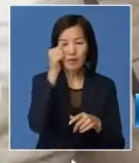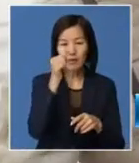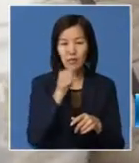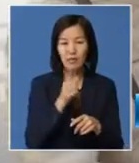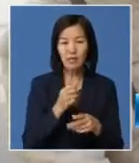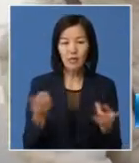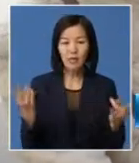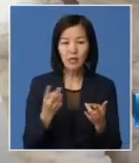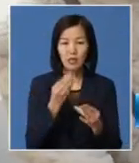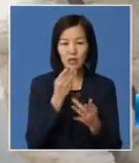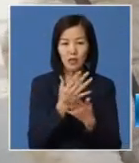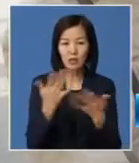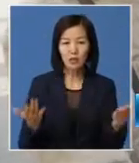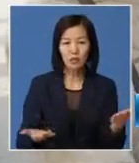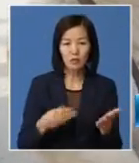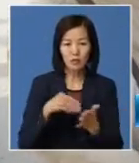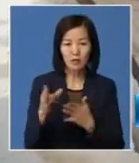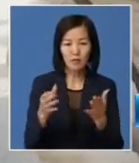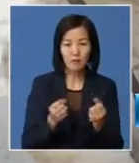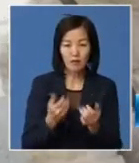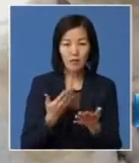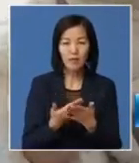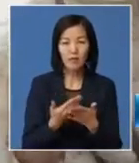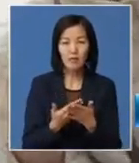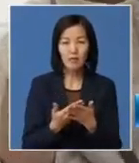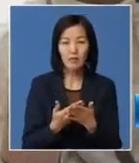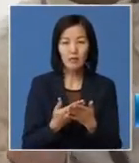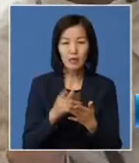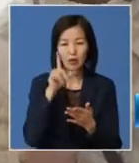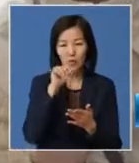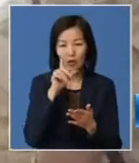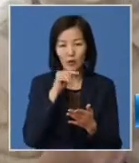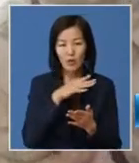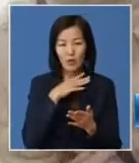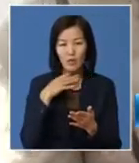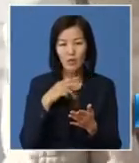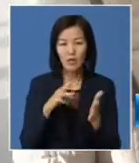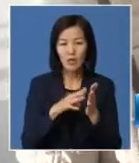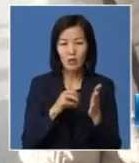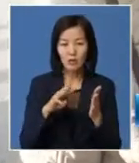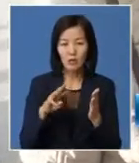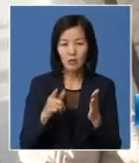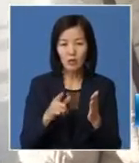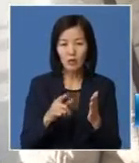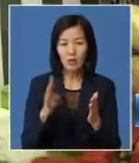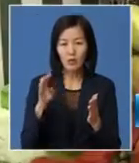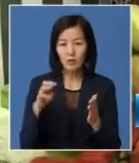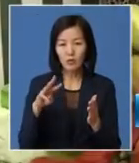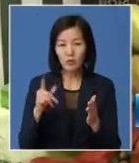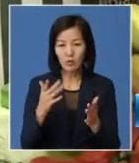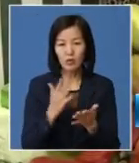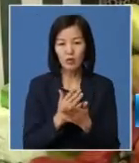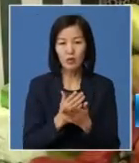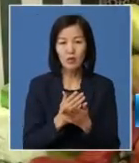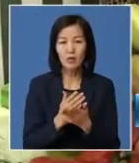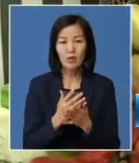жететін керекті азық түліктерді сатып аламын. Мысалы, мына тауық еттері базарда 800 теңге болса, мұнда 400 теңге.